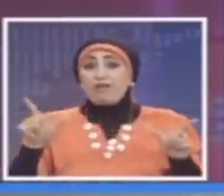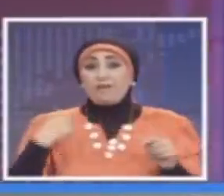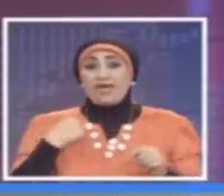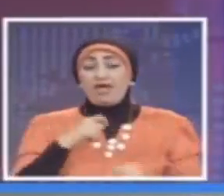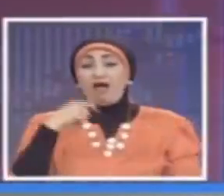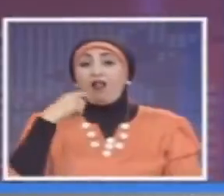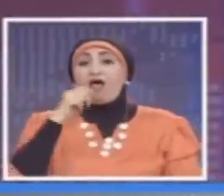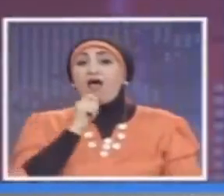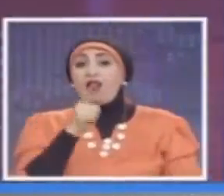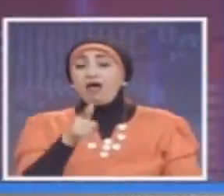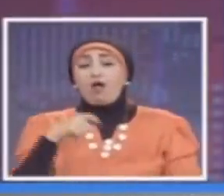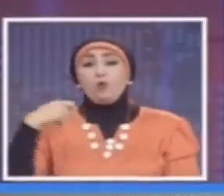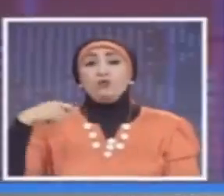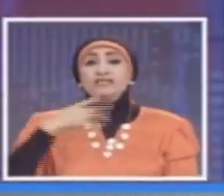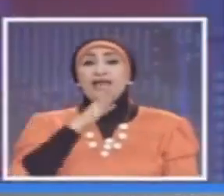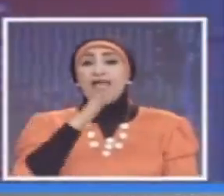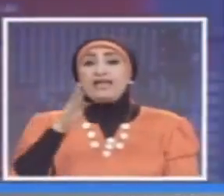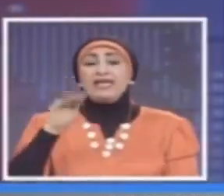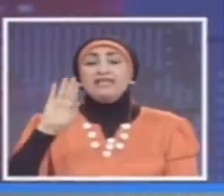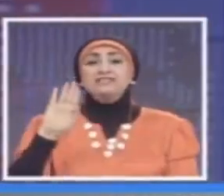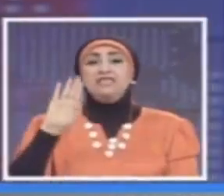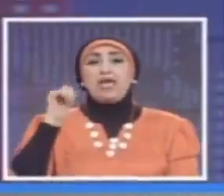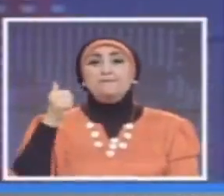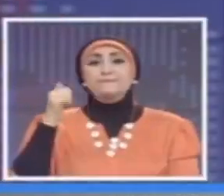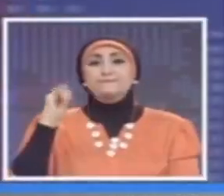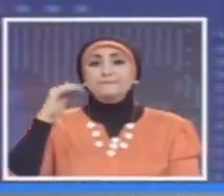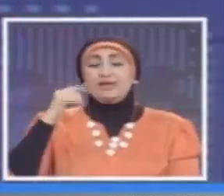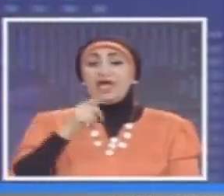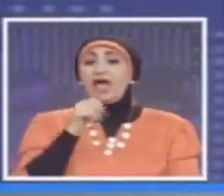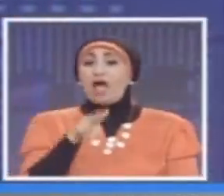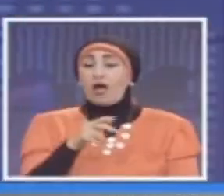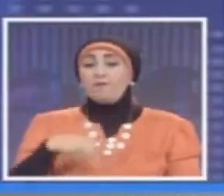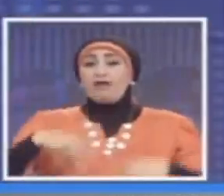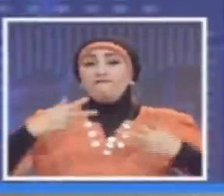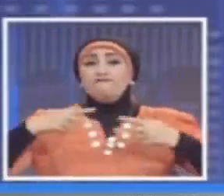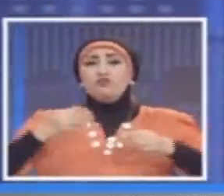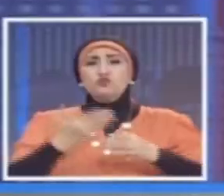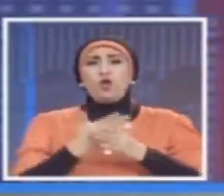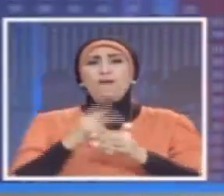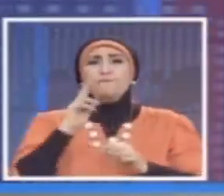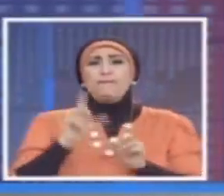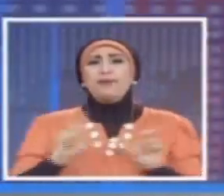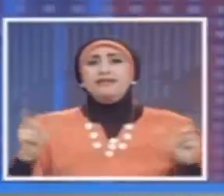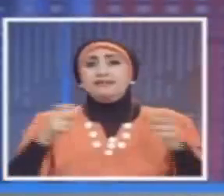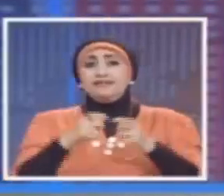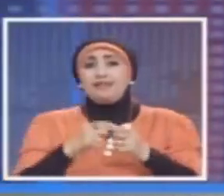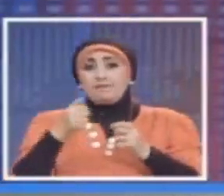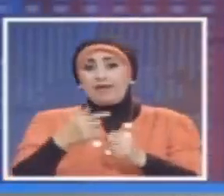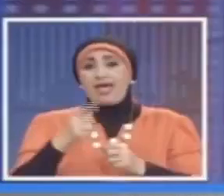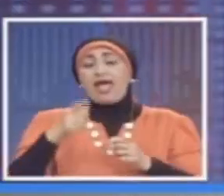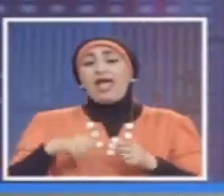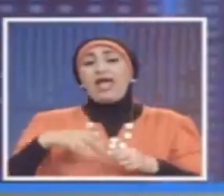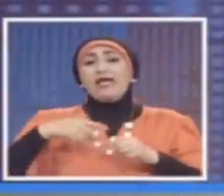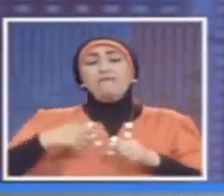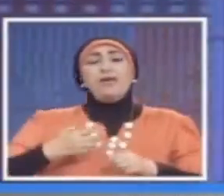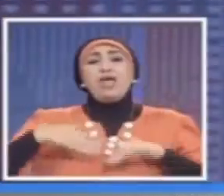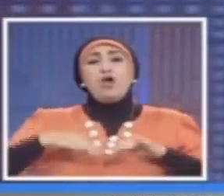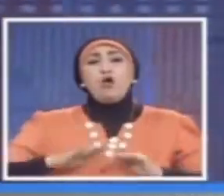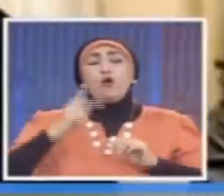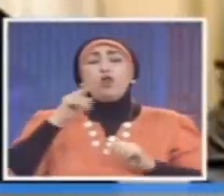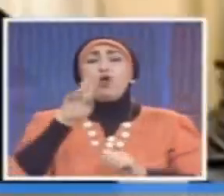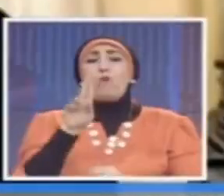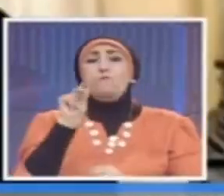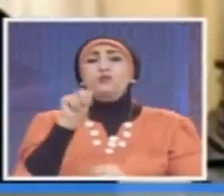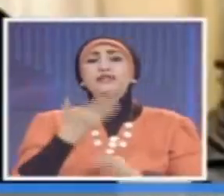في بيان ألقاه وزير الخارجية سامح شكري عبر الفيديو كونفرنس أمام الاجتماع رفيع المستوى للجمعية العامة للأمم